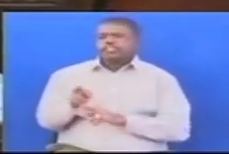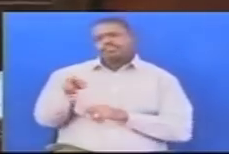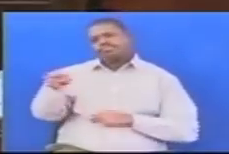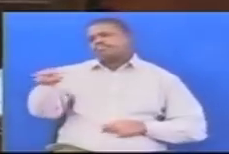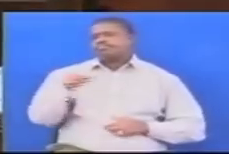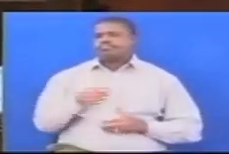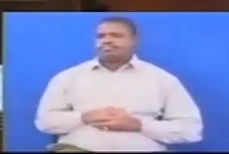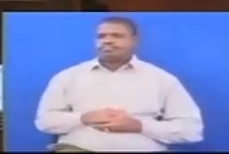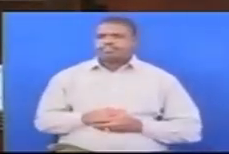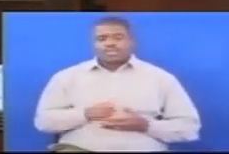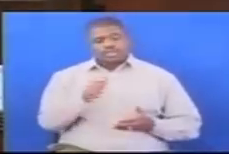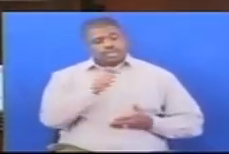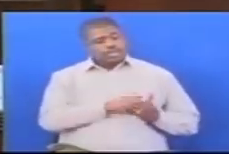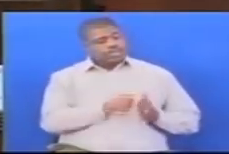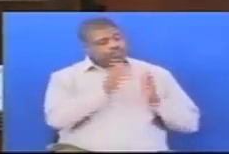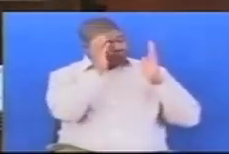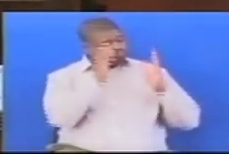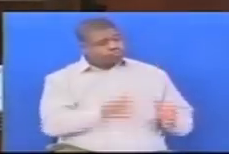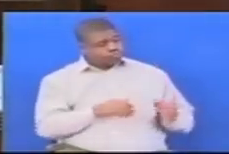Katibu Mkuu